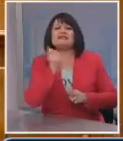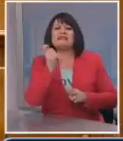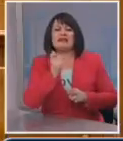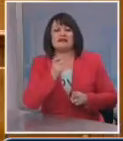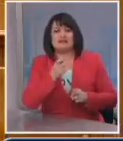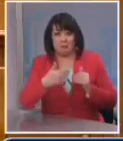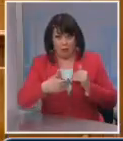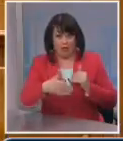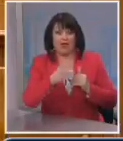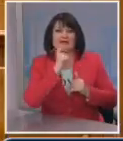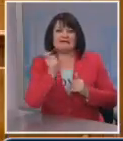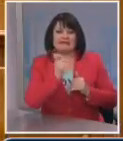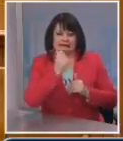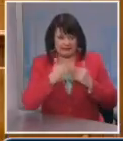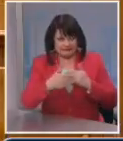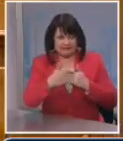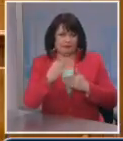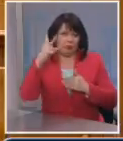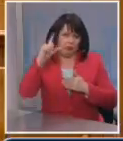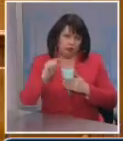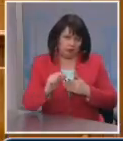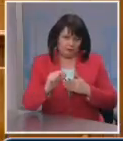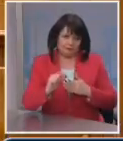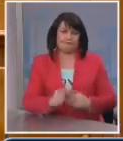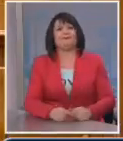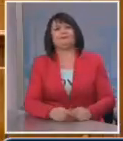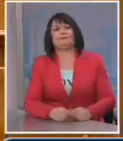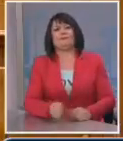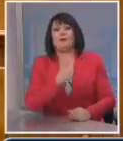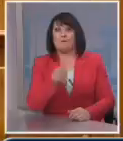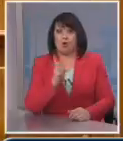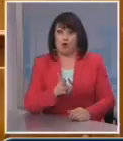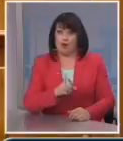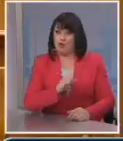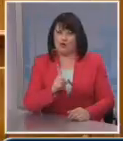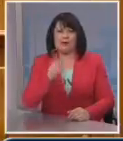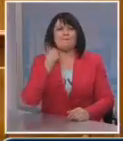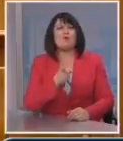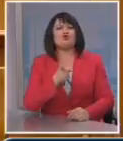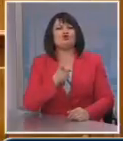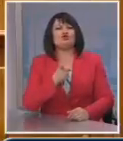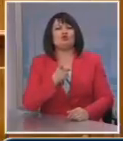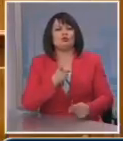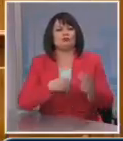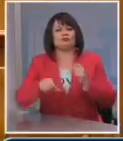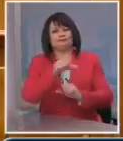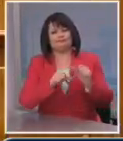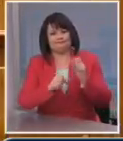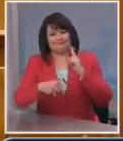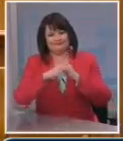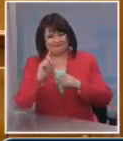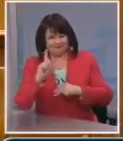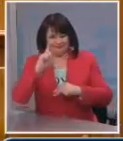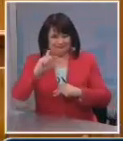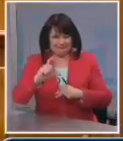όσων θα βγουν στη σύνταξη από εδώ και στο εξής. Αλλά δεν είναι αυτό το μόνο κακό. Τα ποσοστά αναπλήρωσης, τα οποία δυστυχώς προτείνεται,